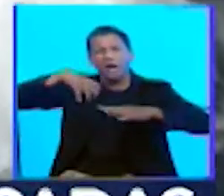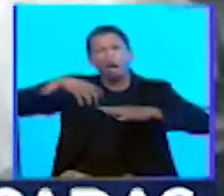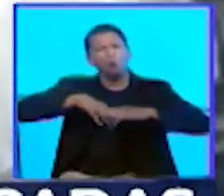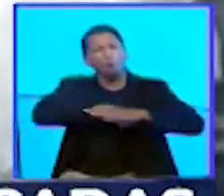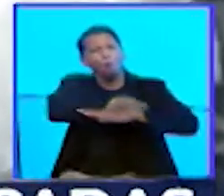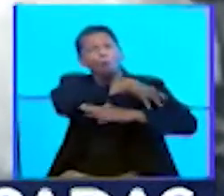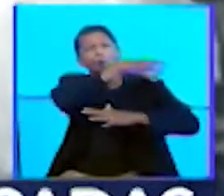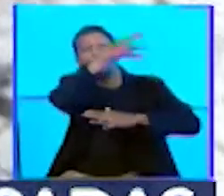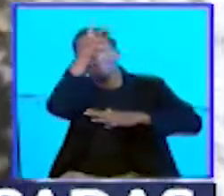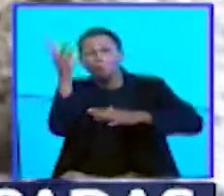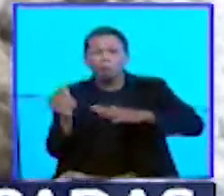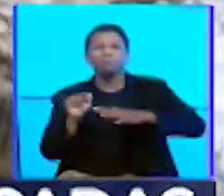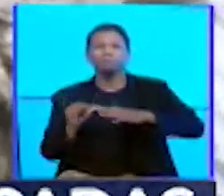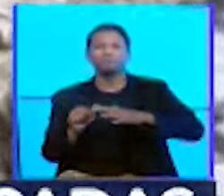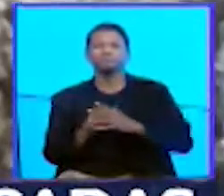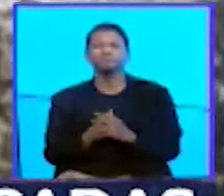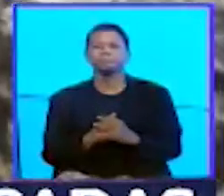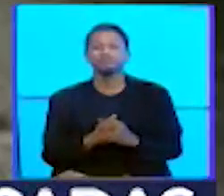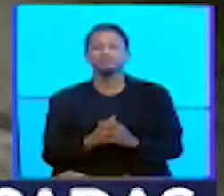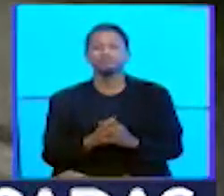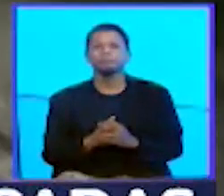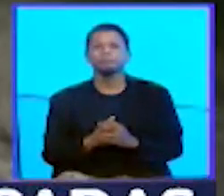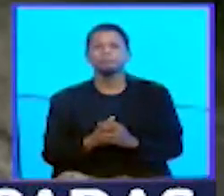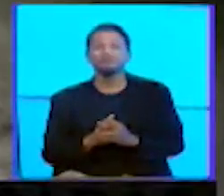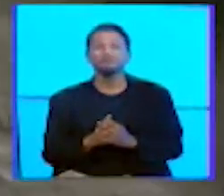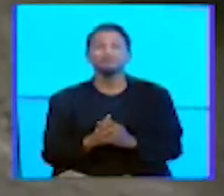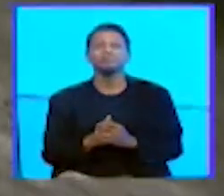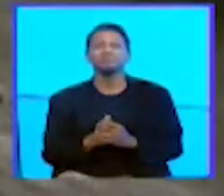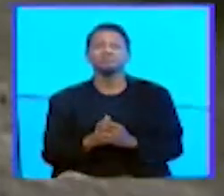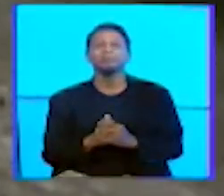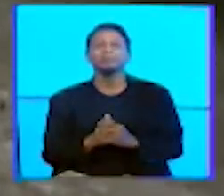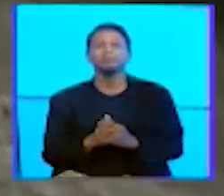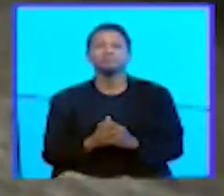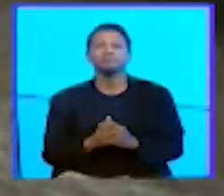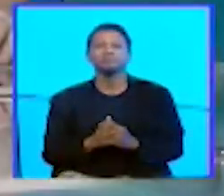beberapa hari terakhir. Dari Lebak, Banten, Iskandar Nasution melaporkan.